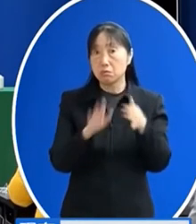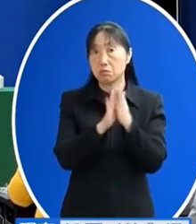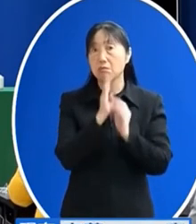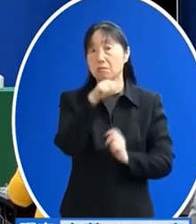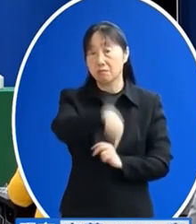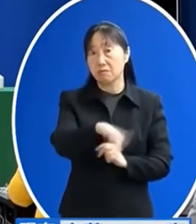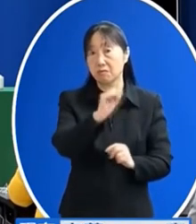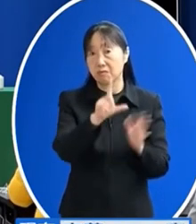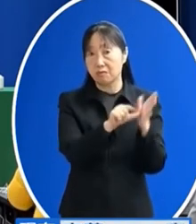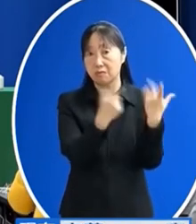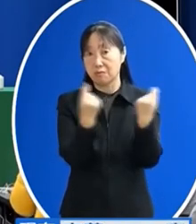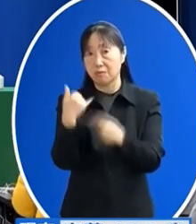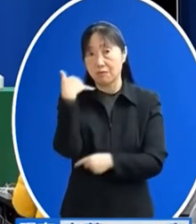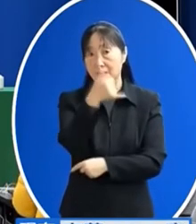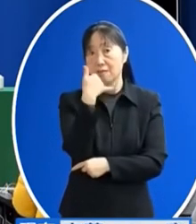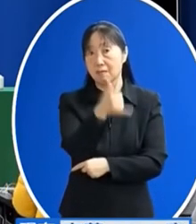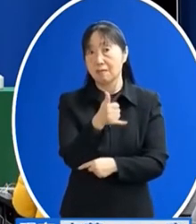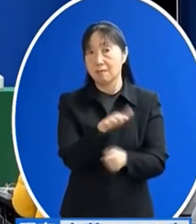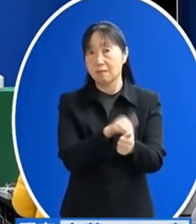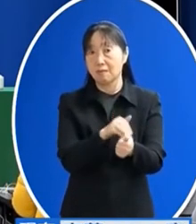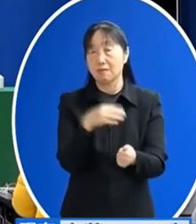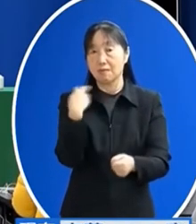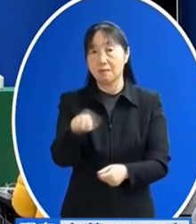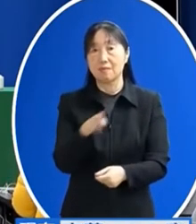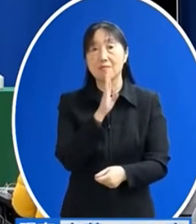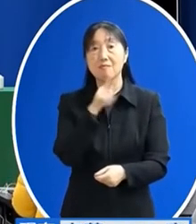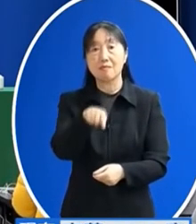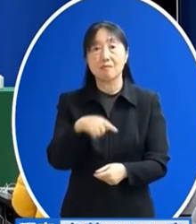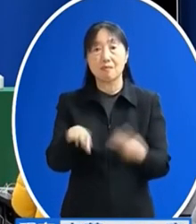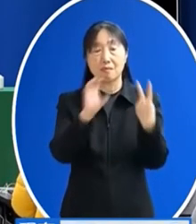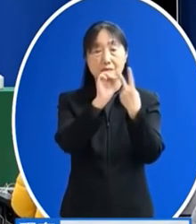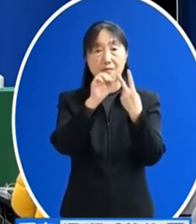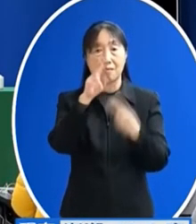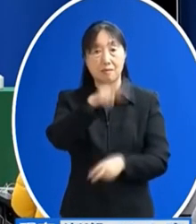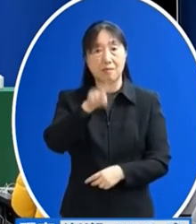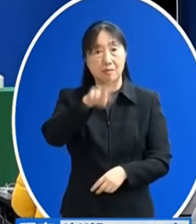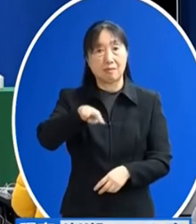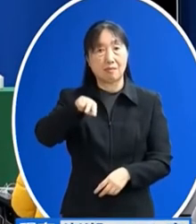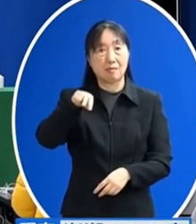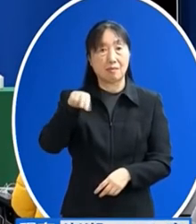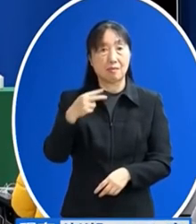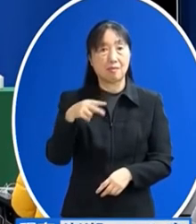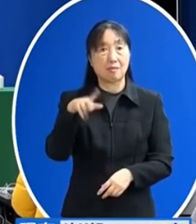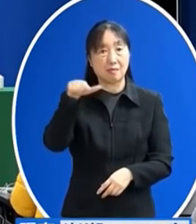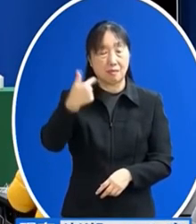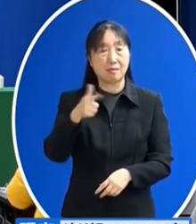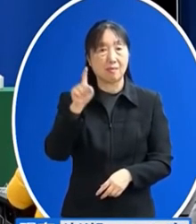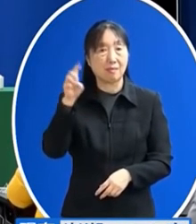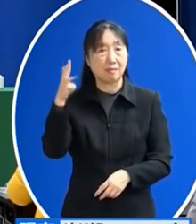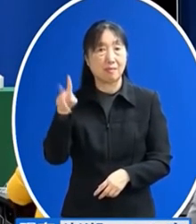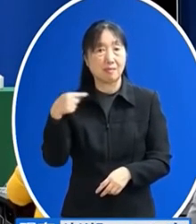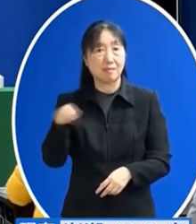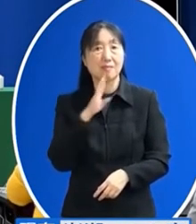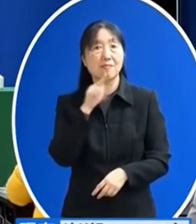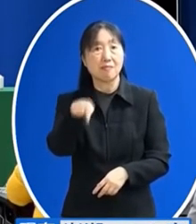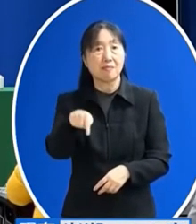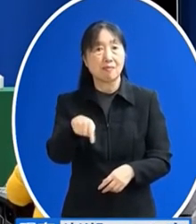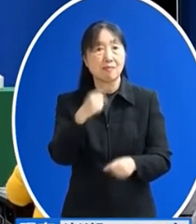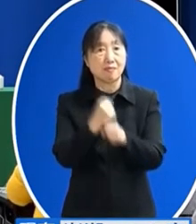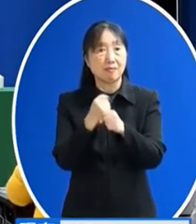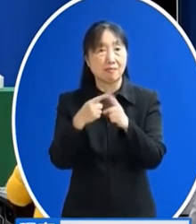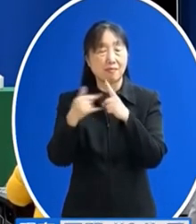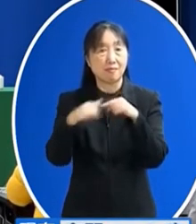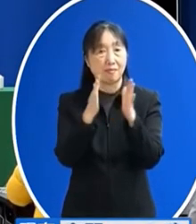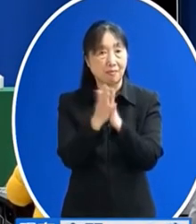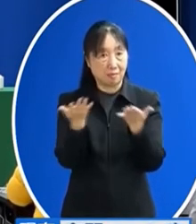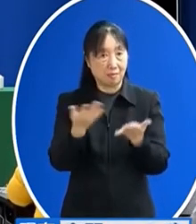关怀？第二个问题是想确认清零计划2663位医护与外包人员是核酸与抗体这两项检